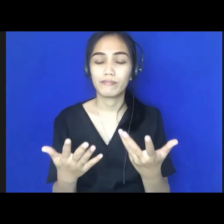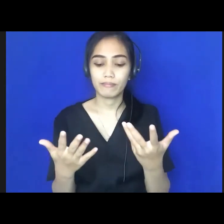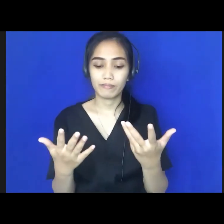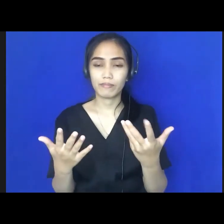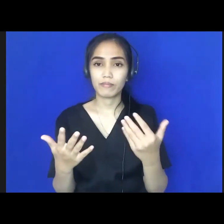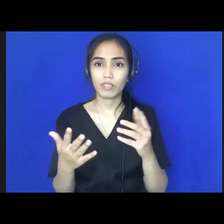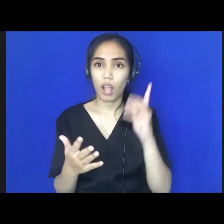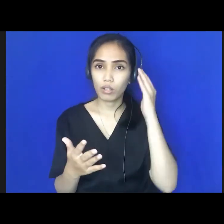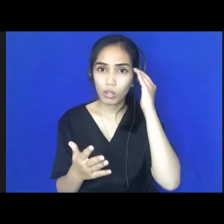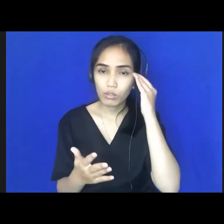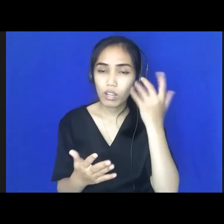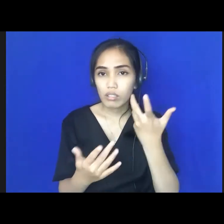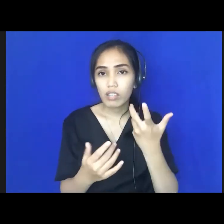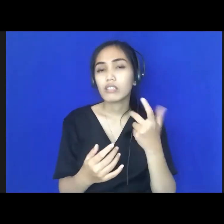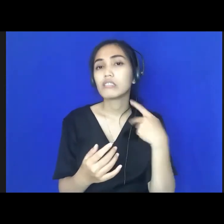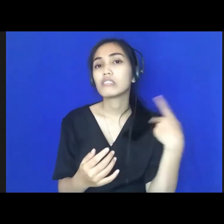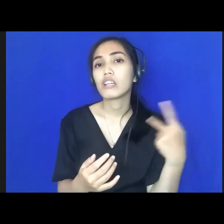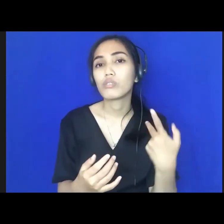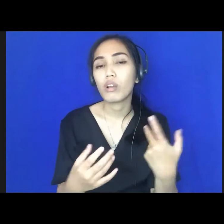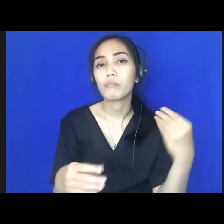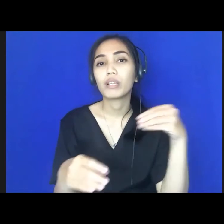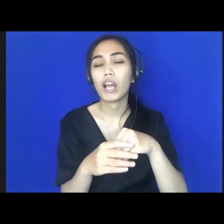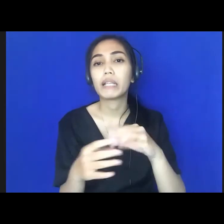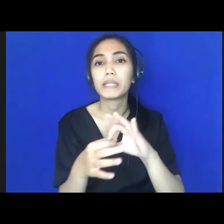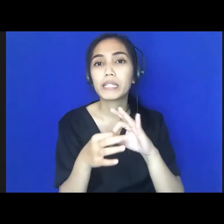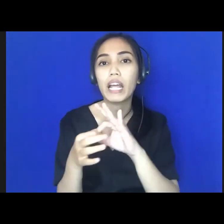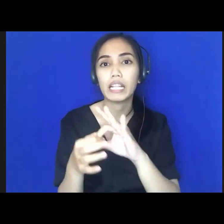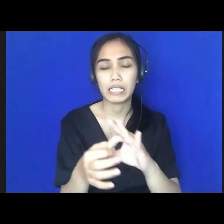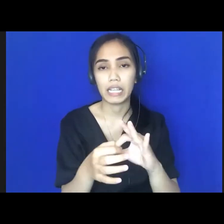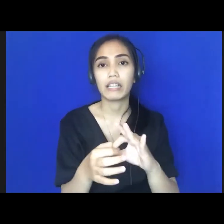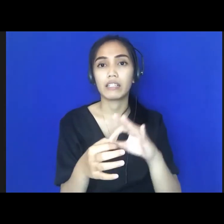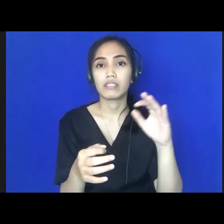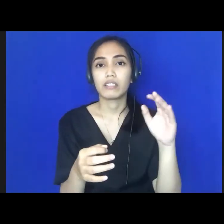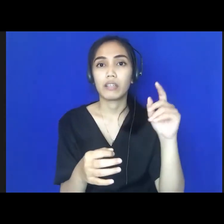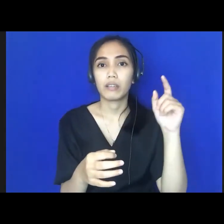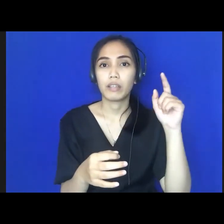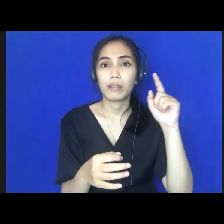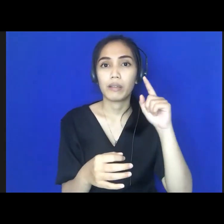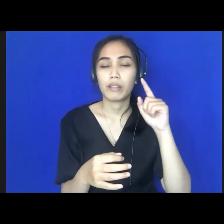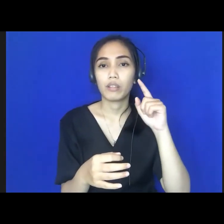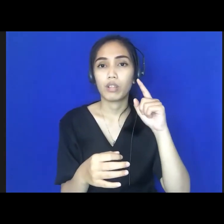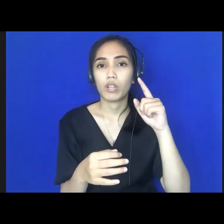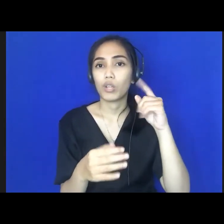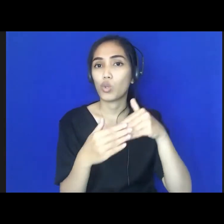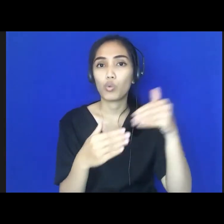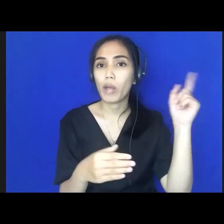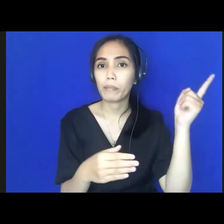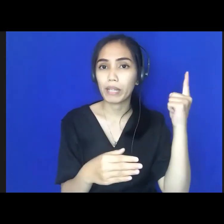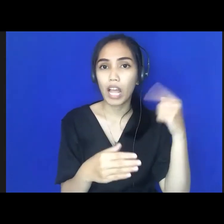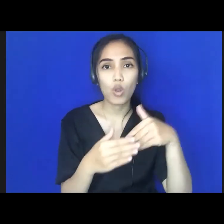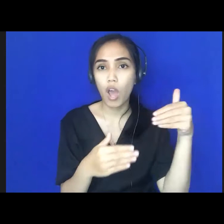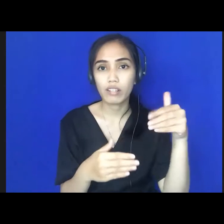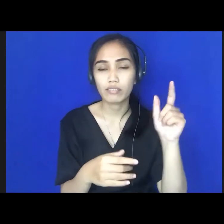bahwa kita juga akan melibatkan mitra dari non-pemerintah. Karena mereka ternyata kiprahnya di lapangan sudah sangat